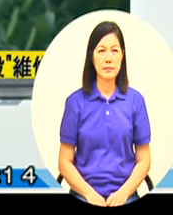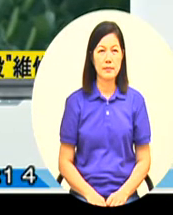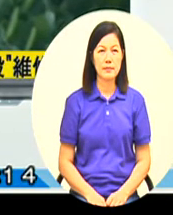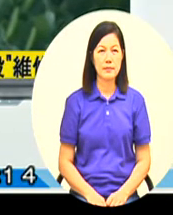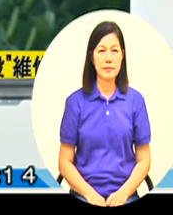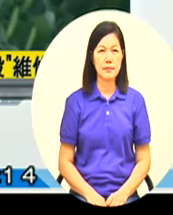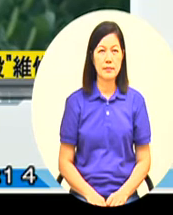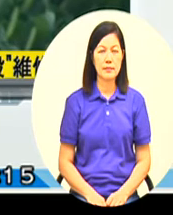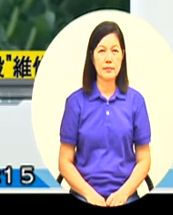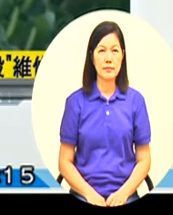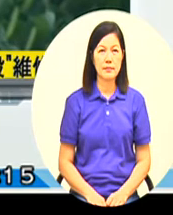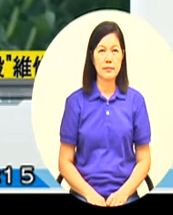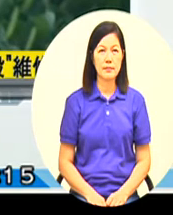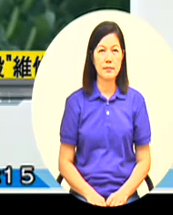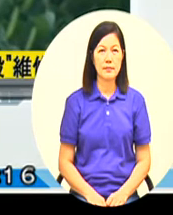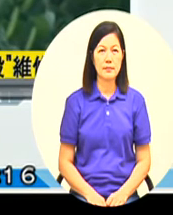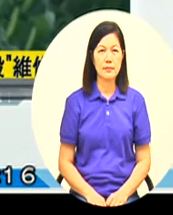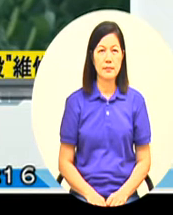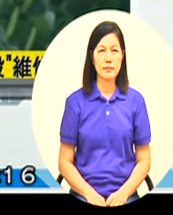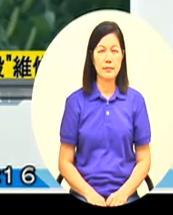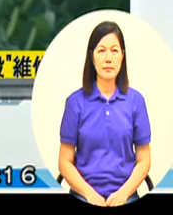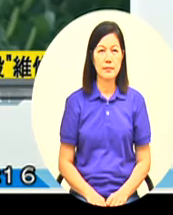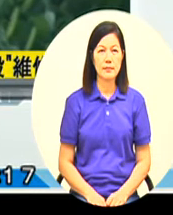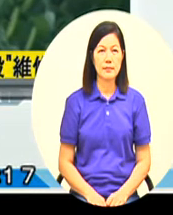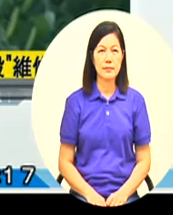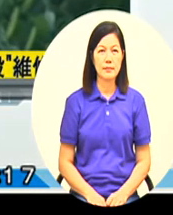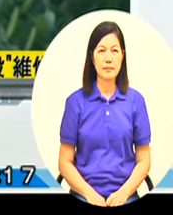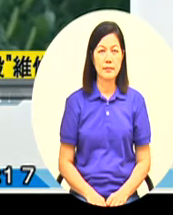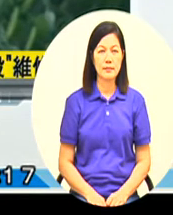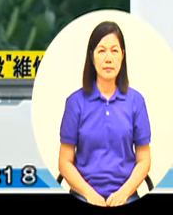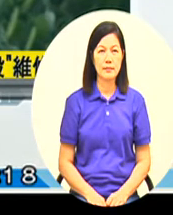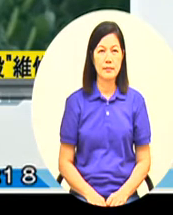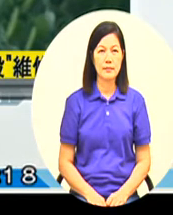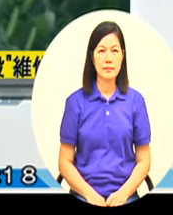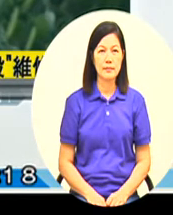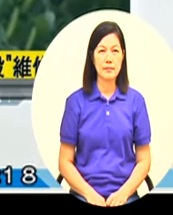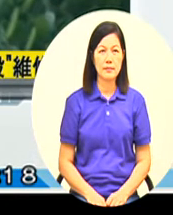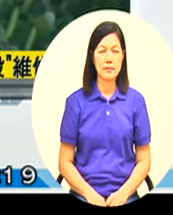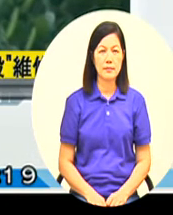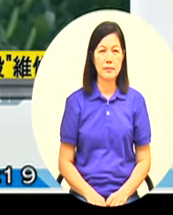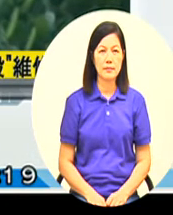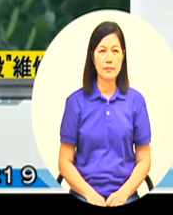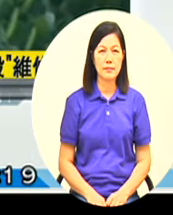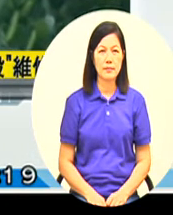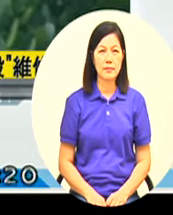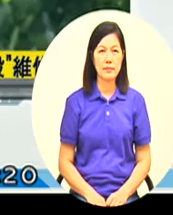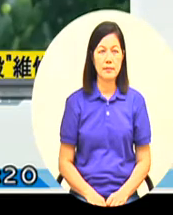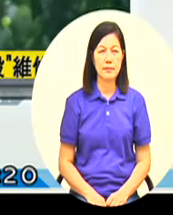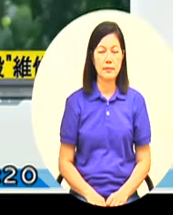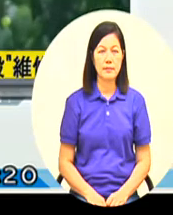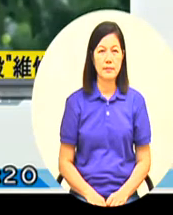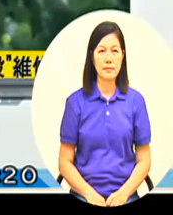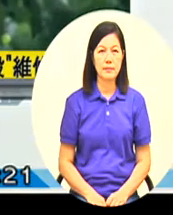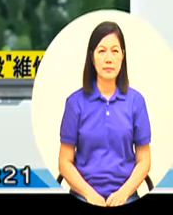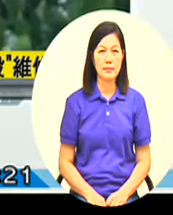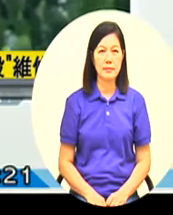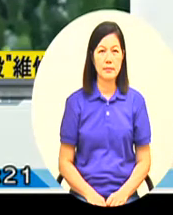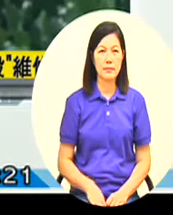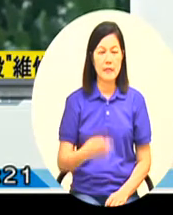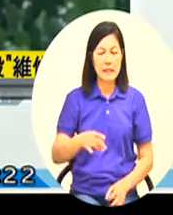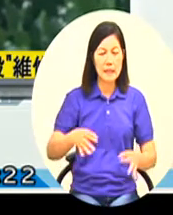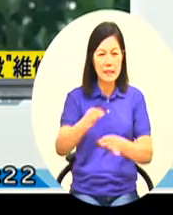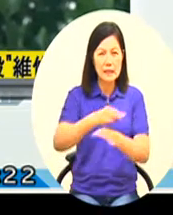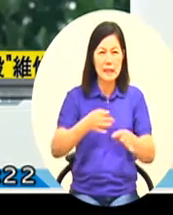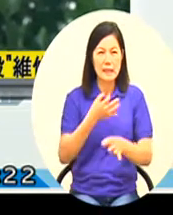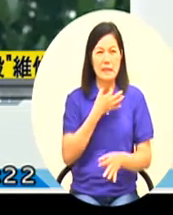风灾毁损维修速度慢，加上经费不